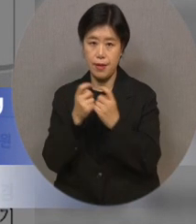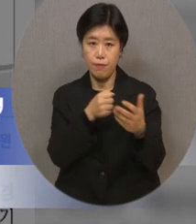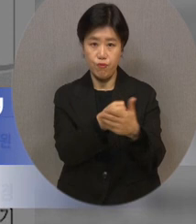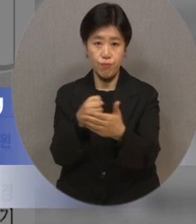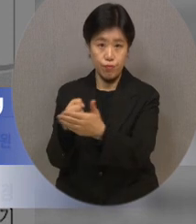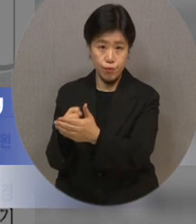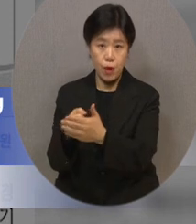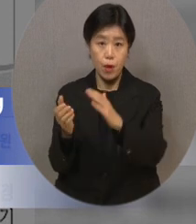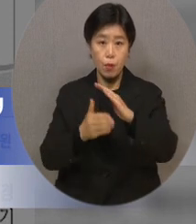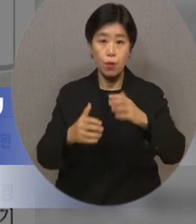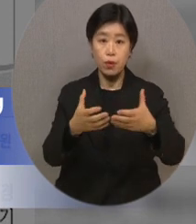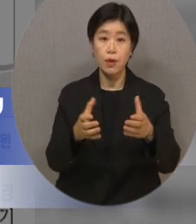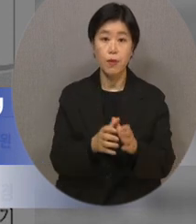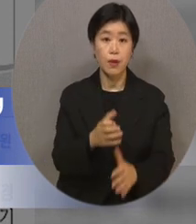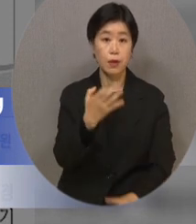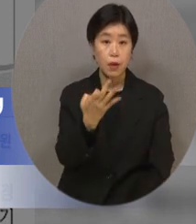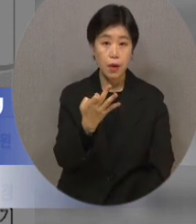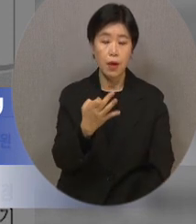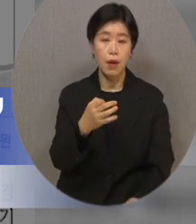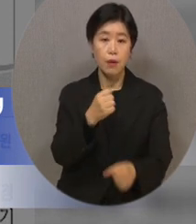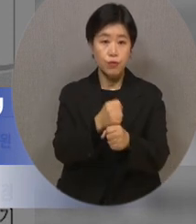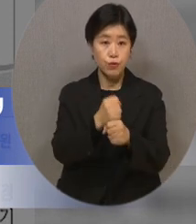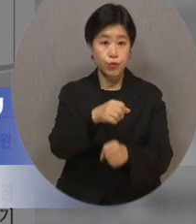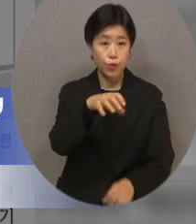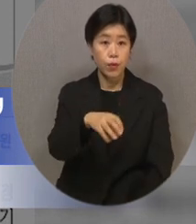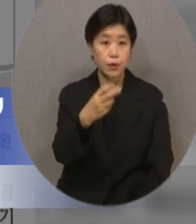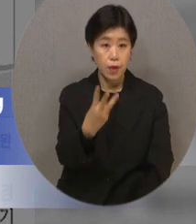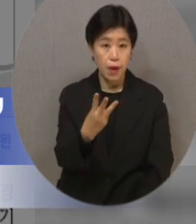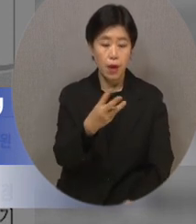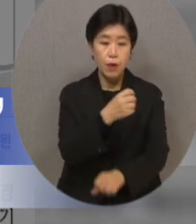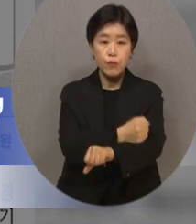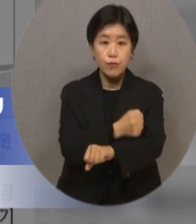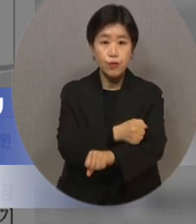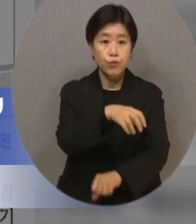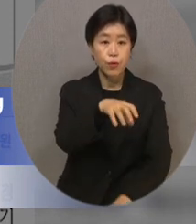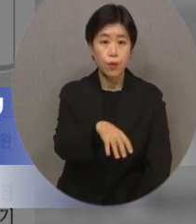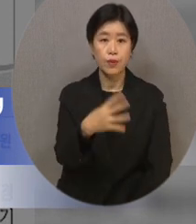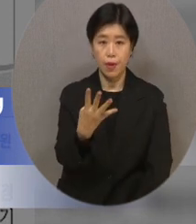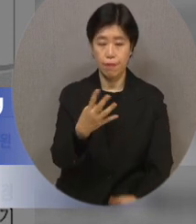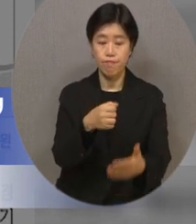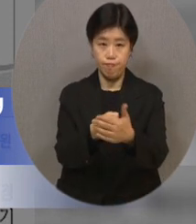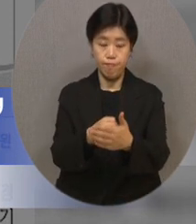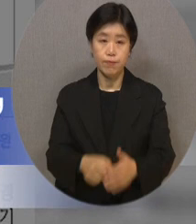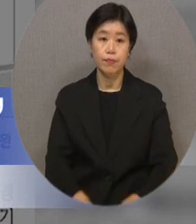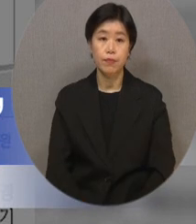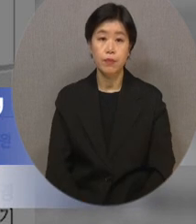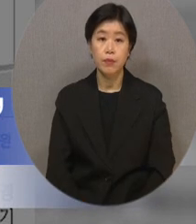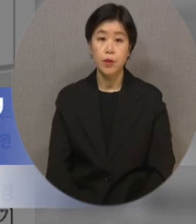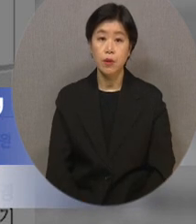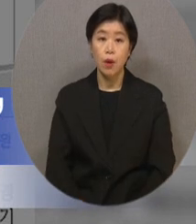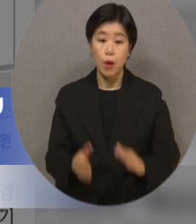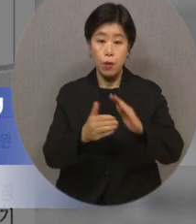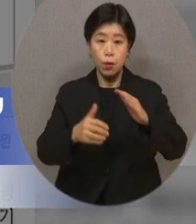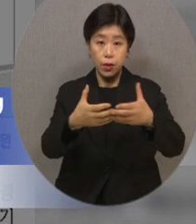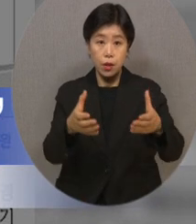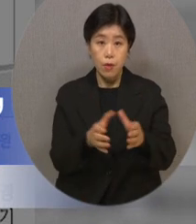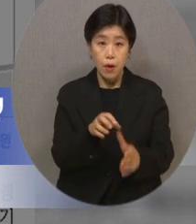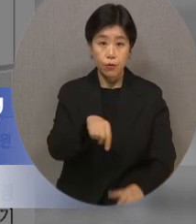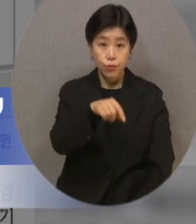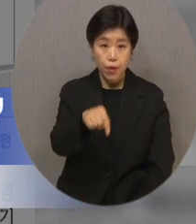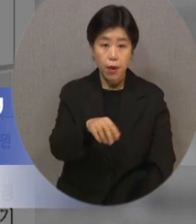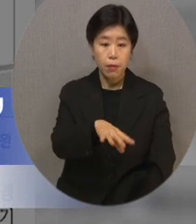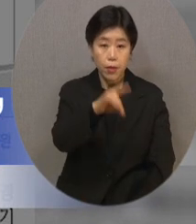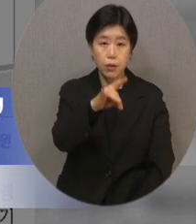14곳 생산 판매 시설 세 곳 업무 수행 기간 네곳이 선정됐습니다 특히 공공 기관 중에서는 우선